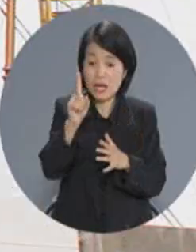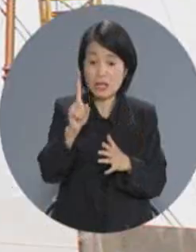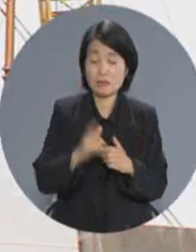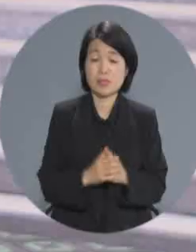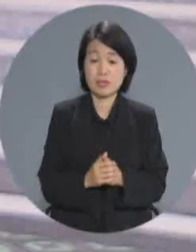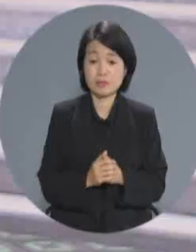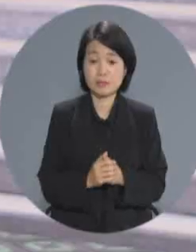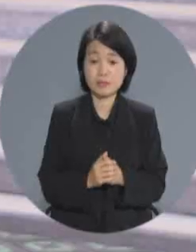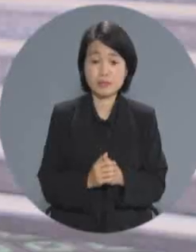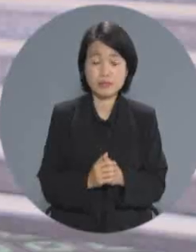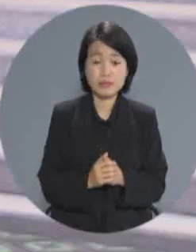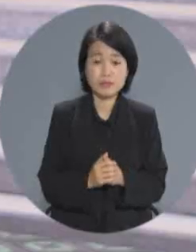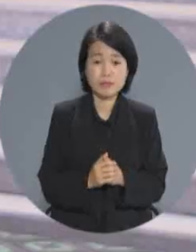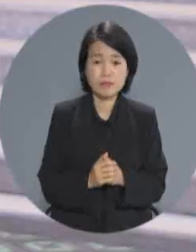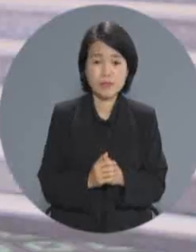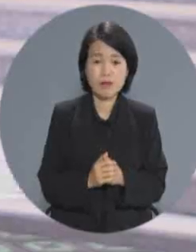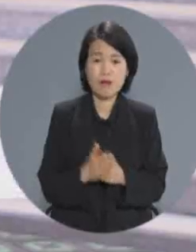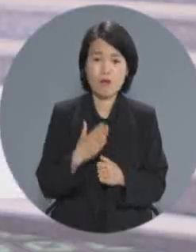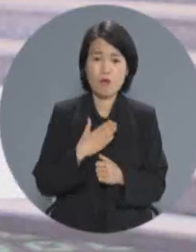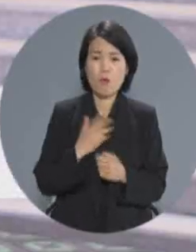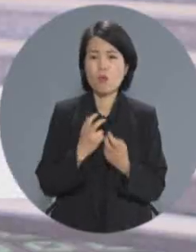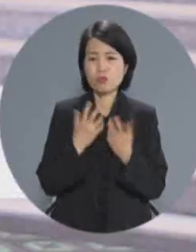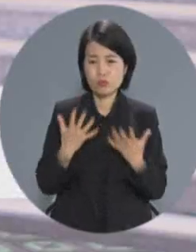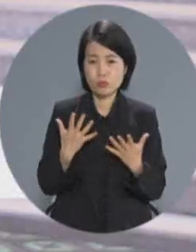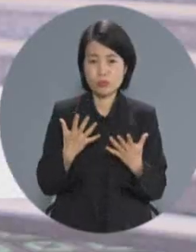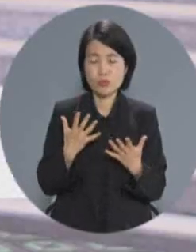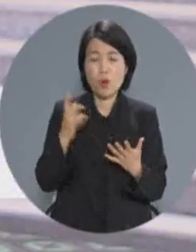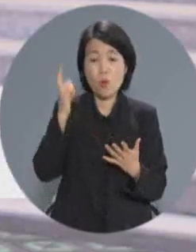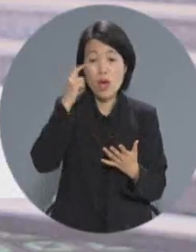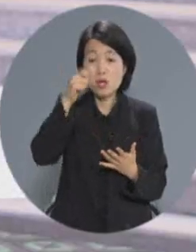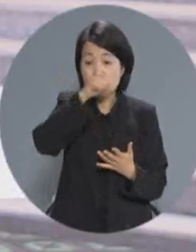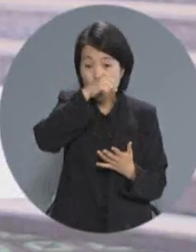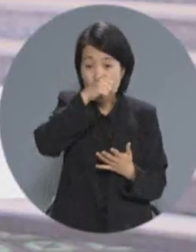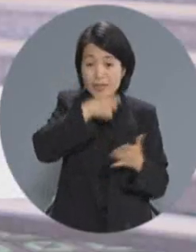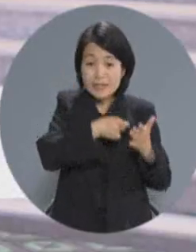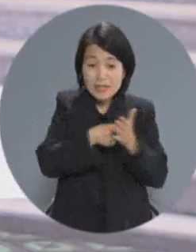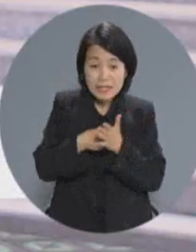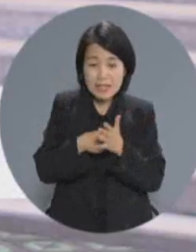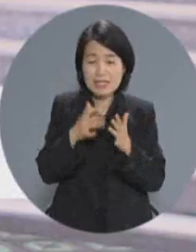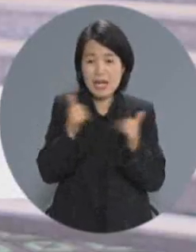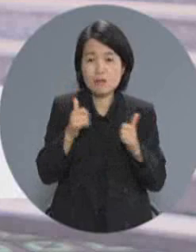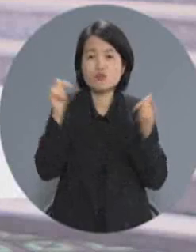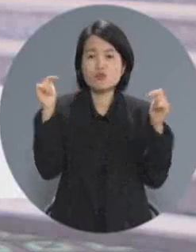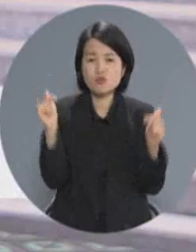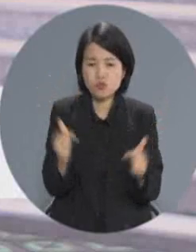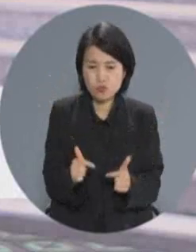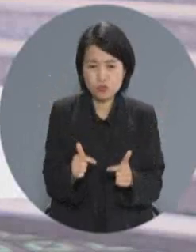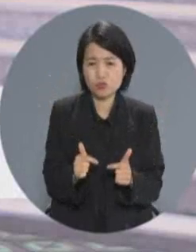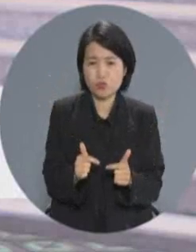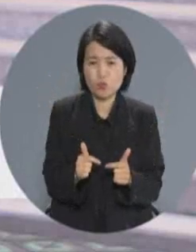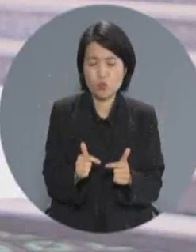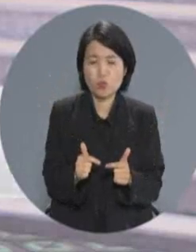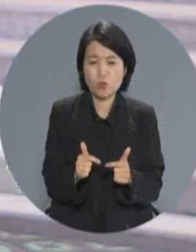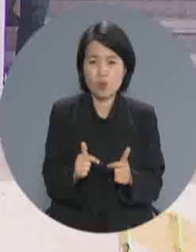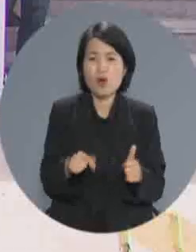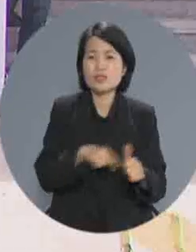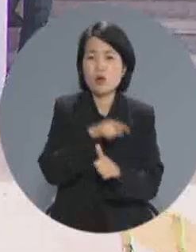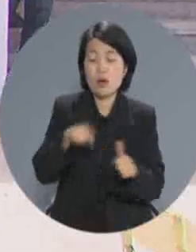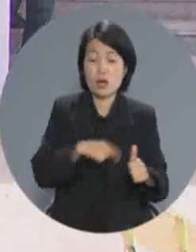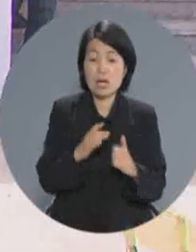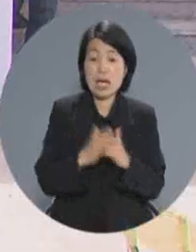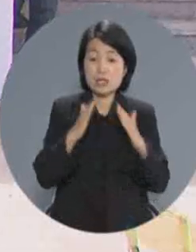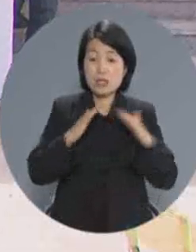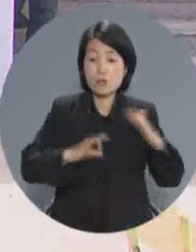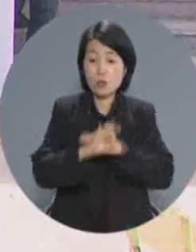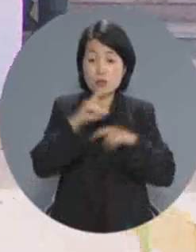있습니다. 저희들은 어쩔 수 없이 돈 예산을 아끼기 위해서 사람을 인원을 타설공들을 줄일 수밖에 없고 전남